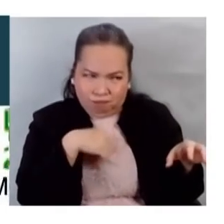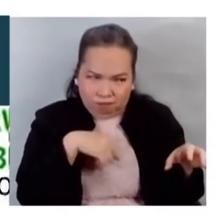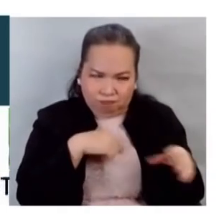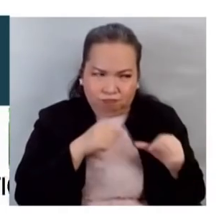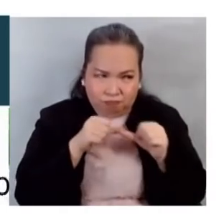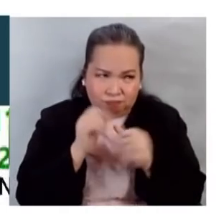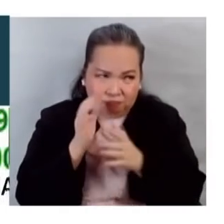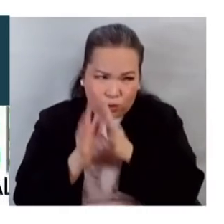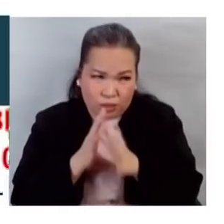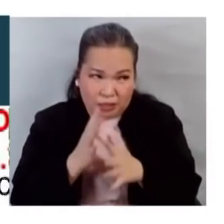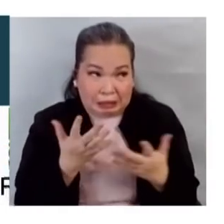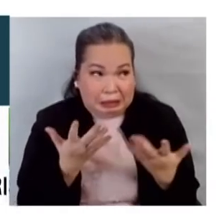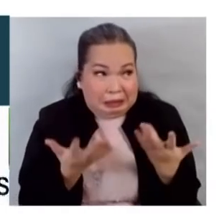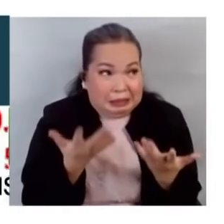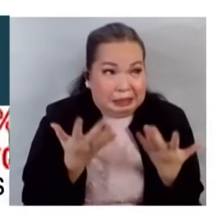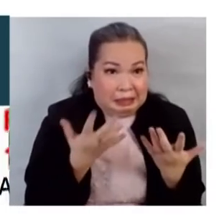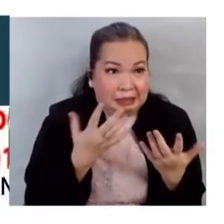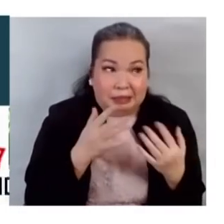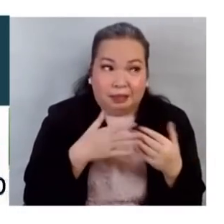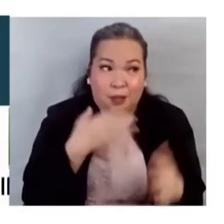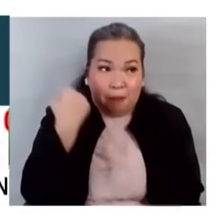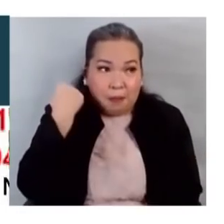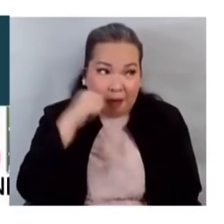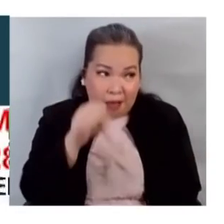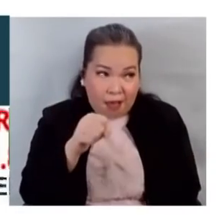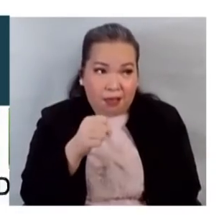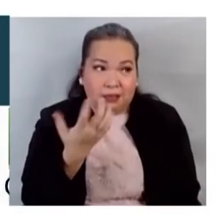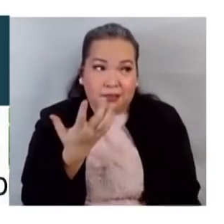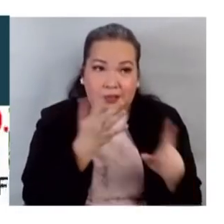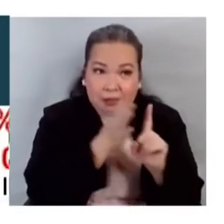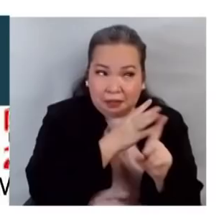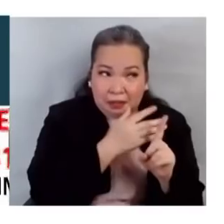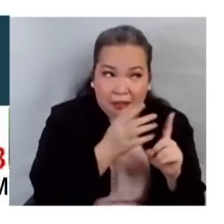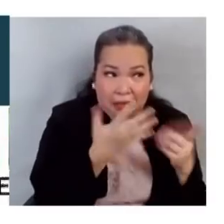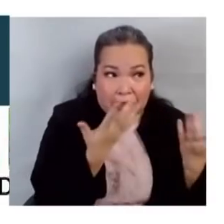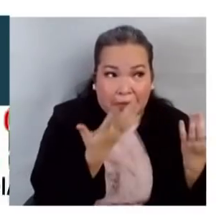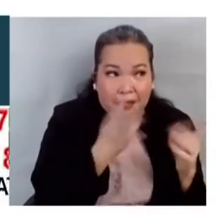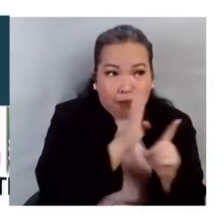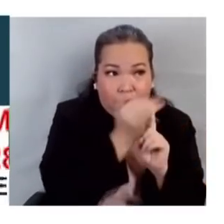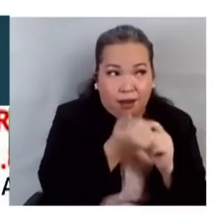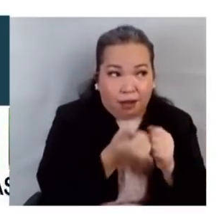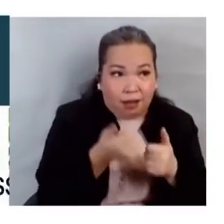ang party kahit nalabag ito sa mga health protocols, Mayor?